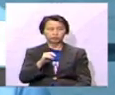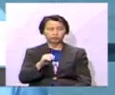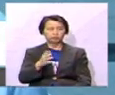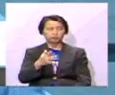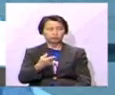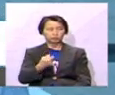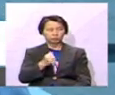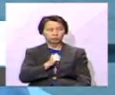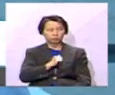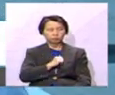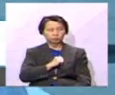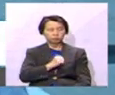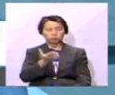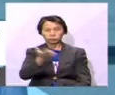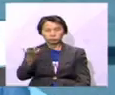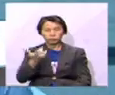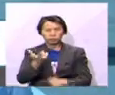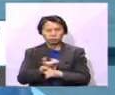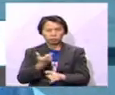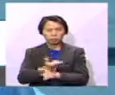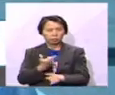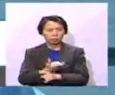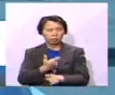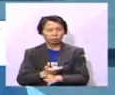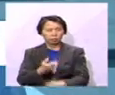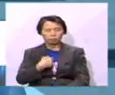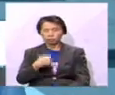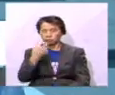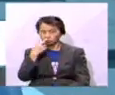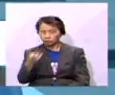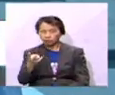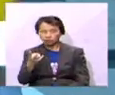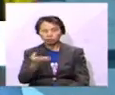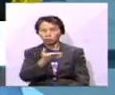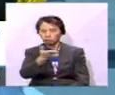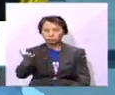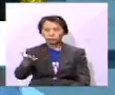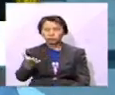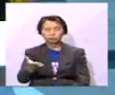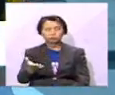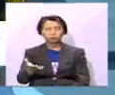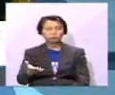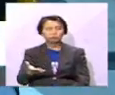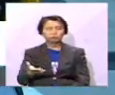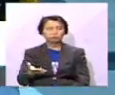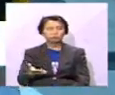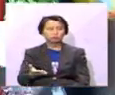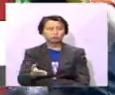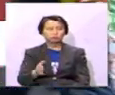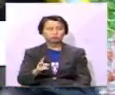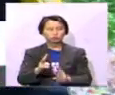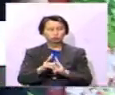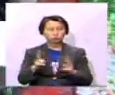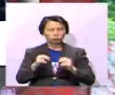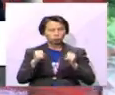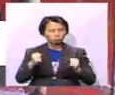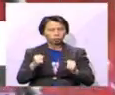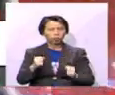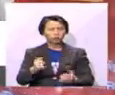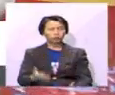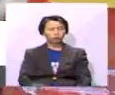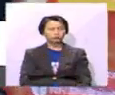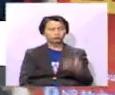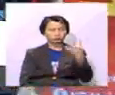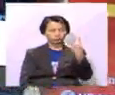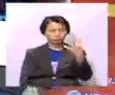diri sendiri ni, diorang latihan dan apa yang saya lihat, diorang ni satu orang yang semangat yang sungguh kuat. Empat